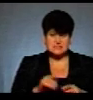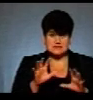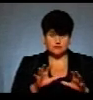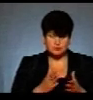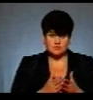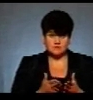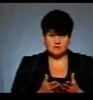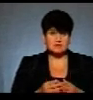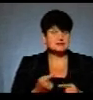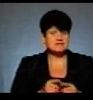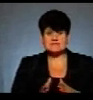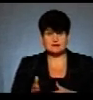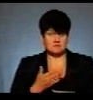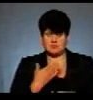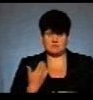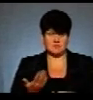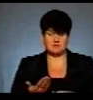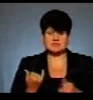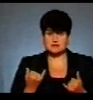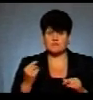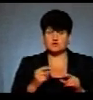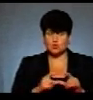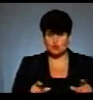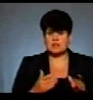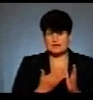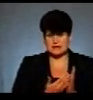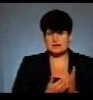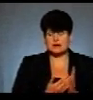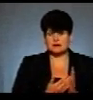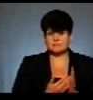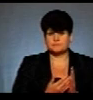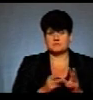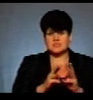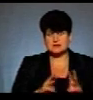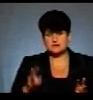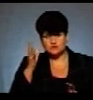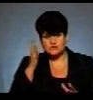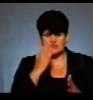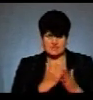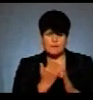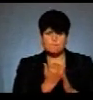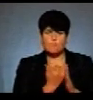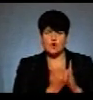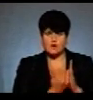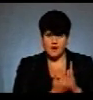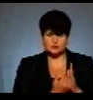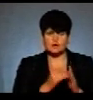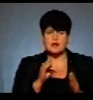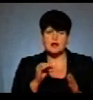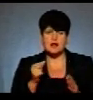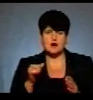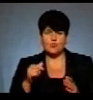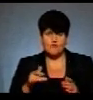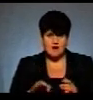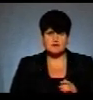системи фактично немає. Зараз по школах є Міносвіти порядки, вони, порядок там, реагування на